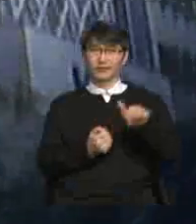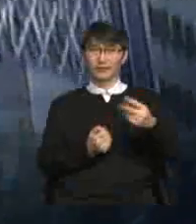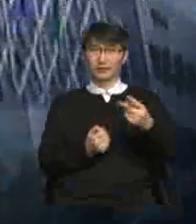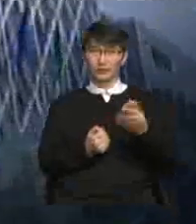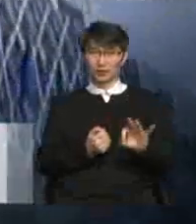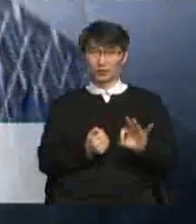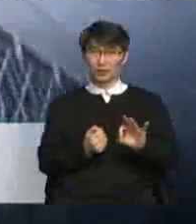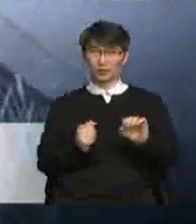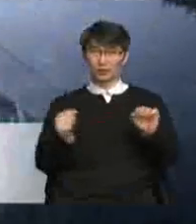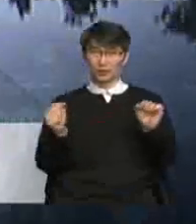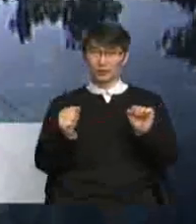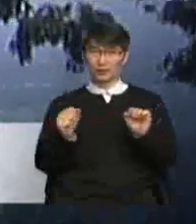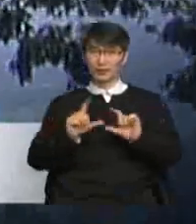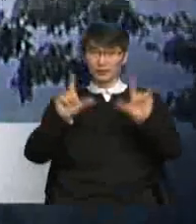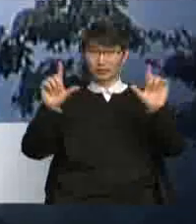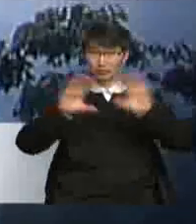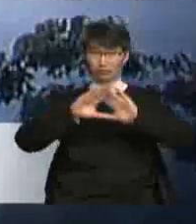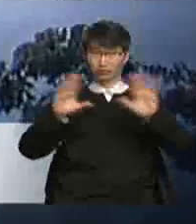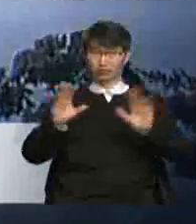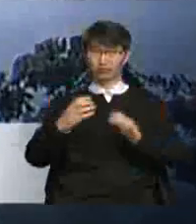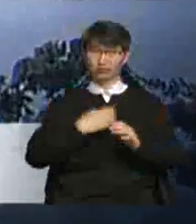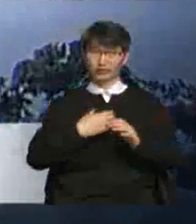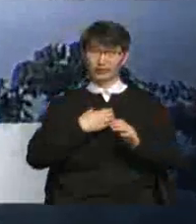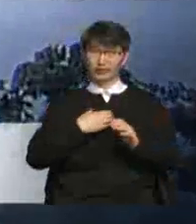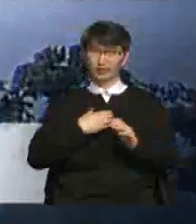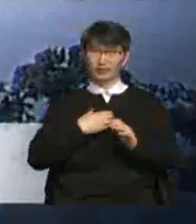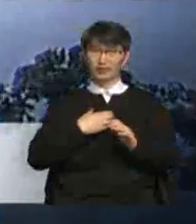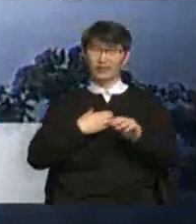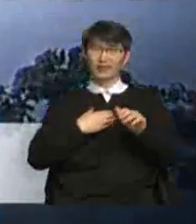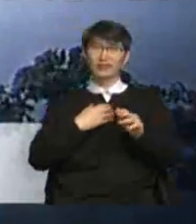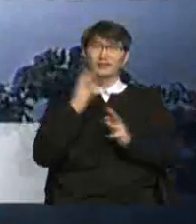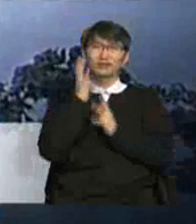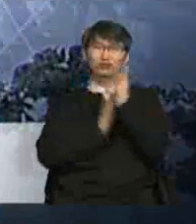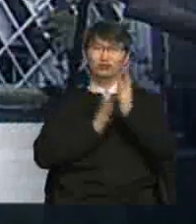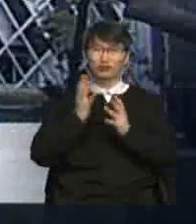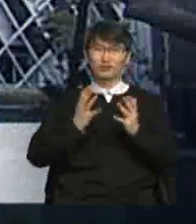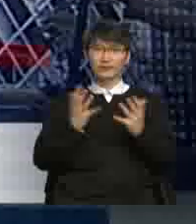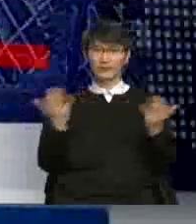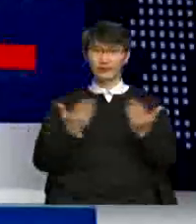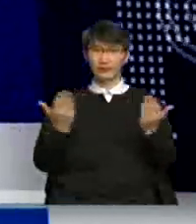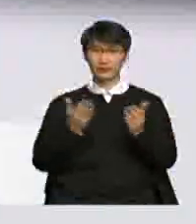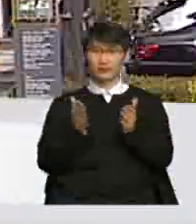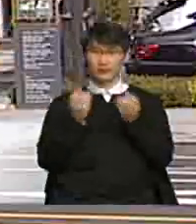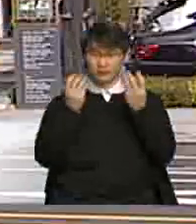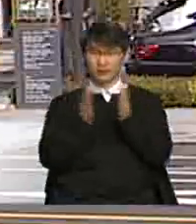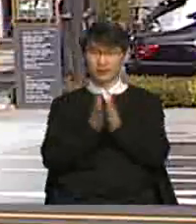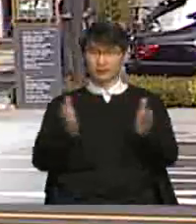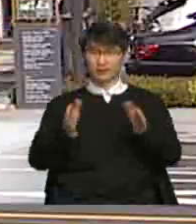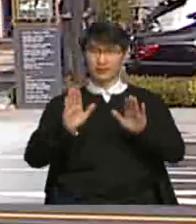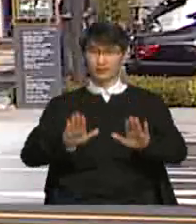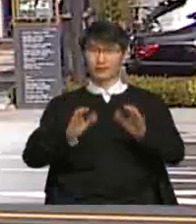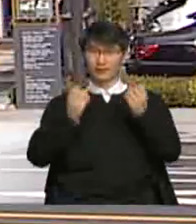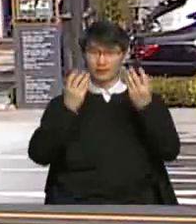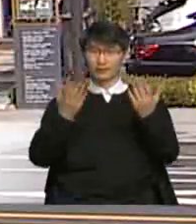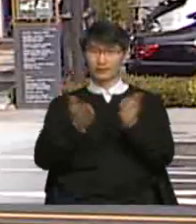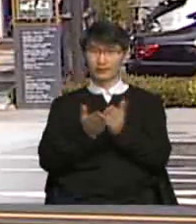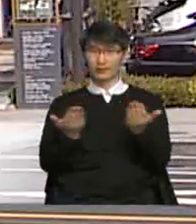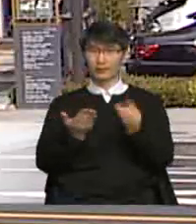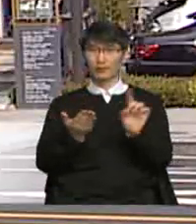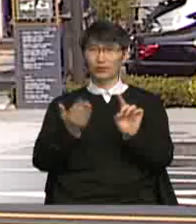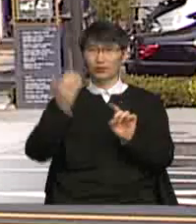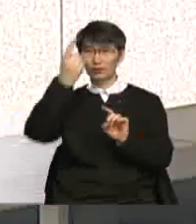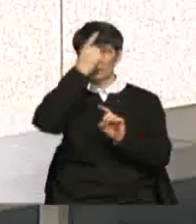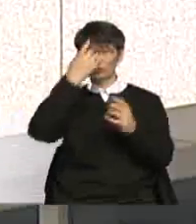강동구가 기욱이 대응력을 높이기 위해 이른바 강동 형 그린 뉴딜 사업을 추진합니다 이번 사업은 정부의